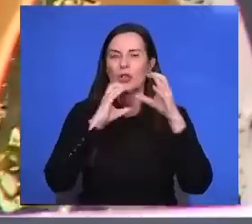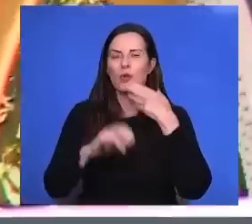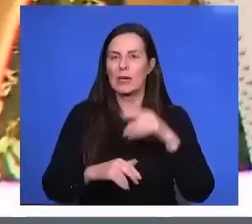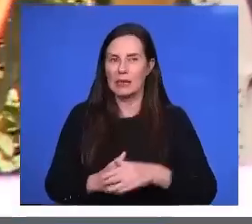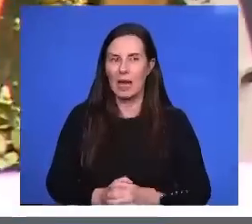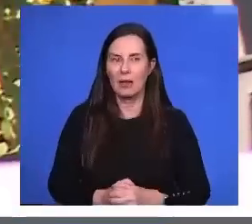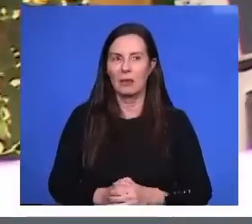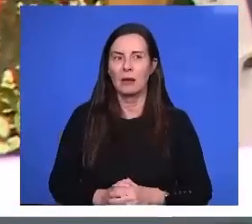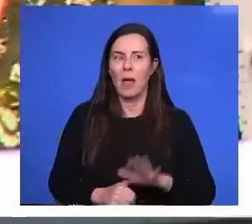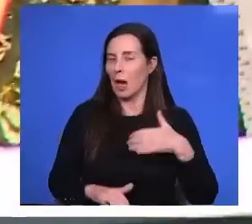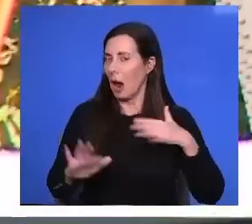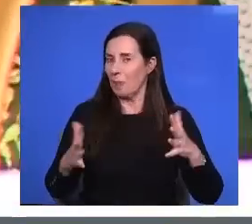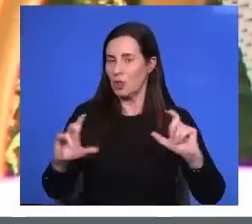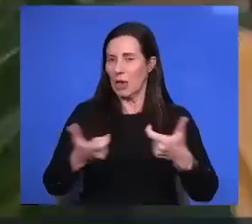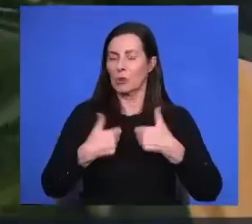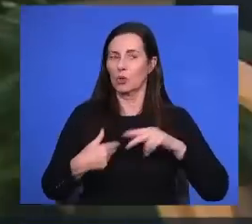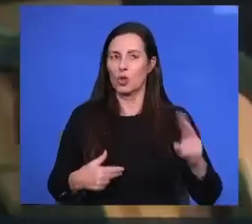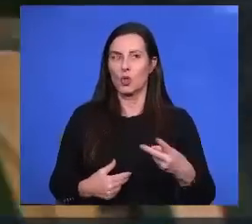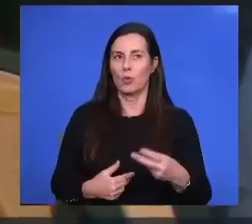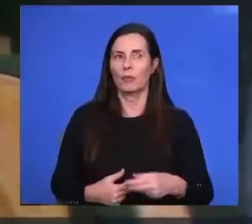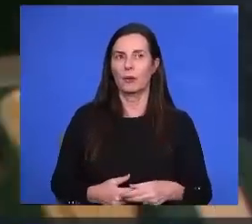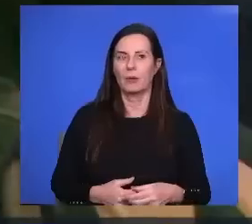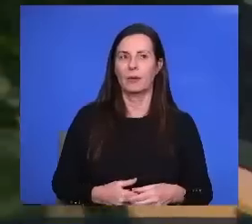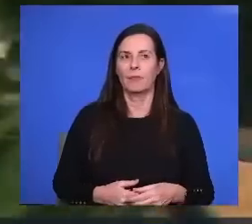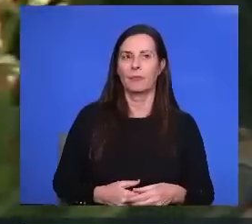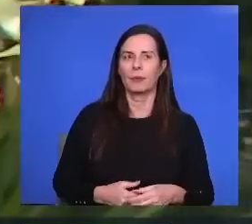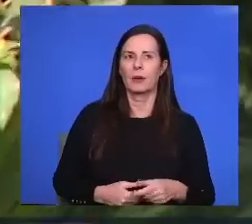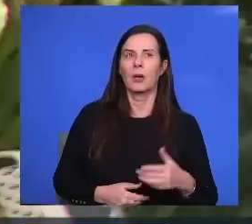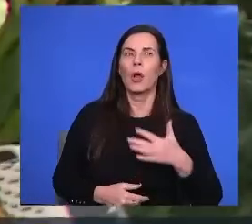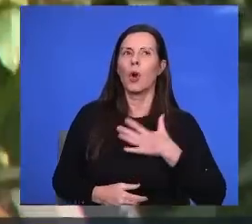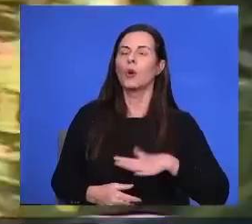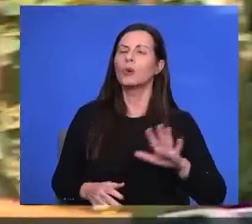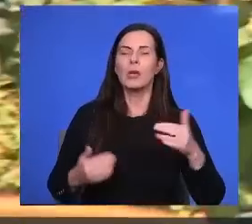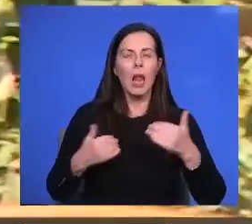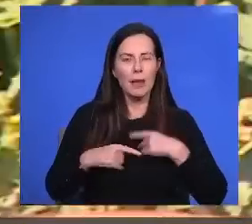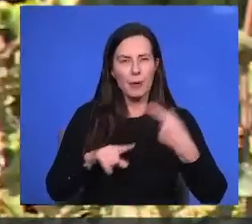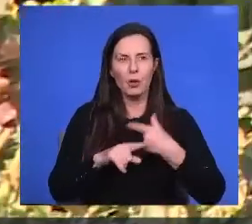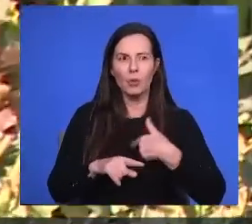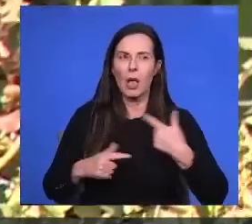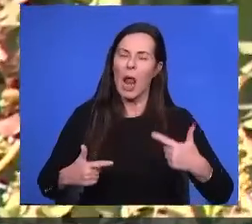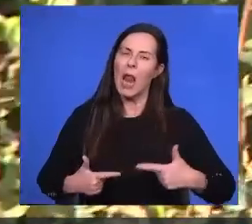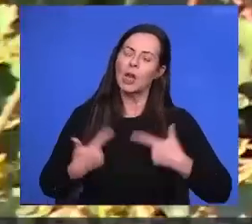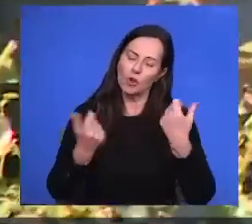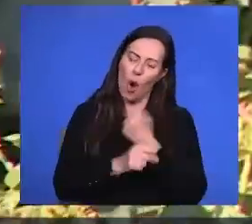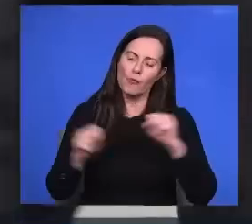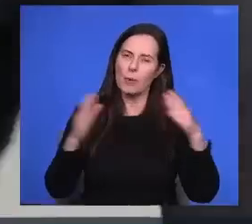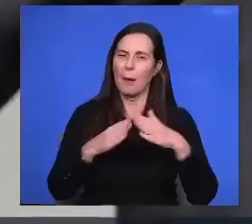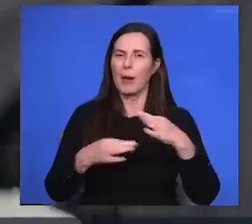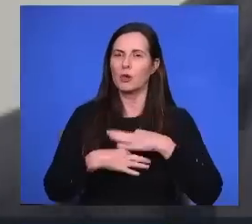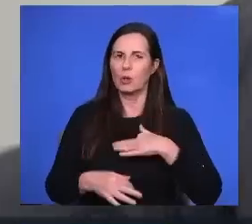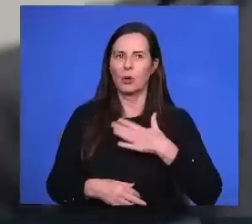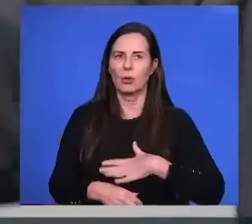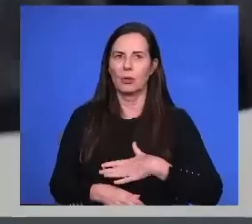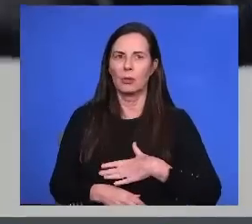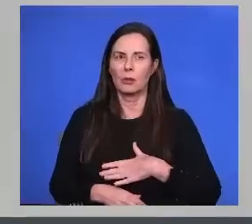הישראלית. גם אני מפחד שיעצרו אותי שוב, הוא אמר לנו, ורק רוצה שיאפשרו לי ולבן דודי לחיות כחופשיים בביתנו. אחד